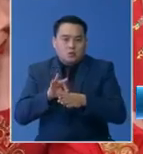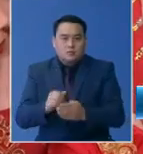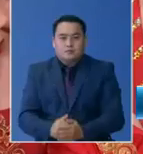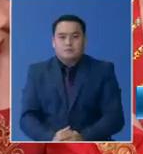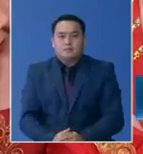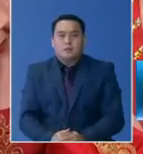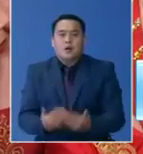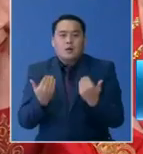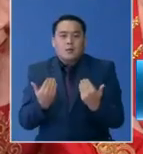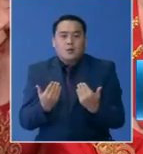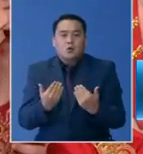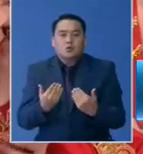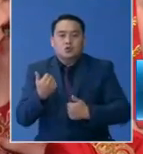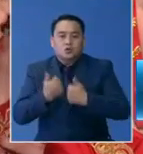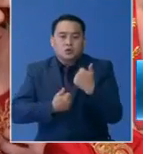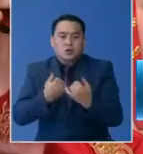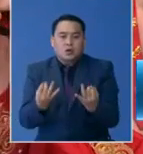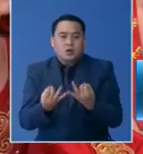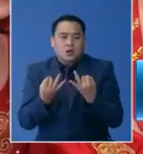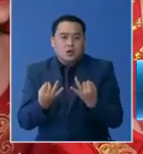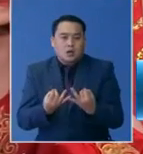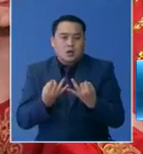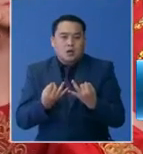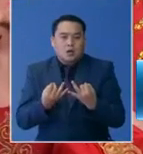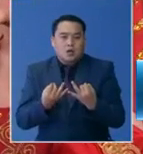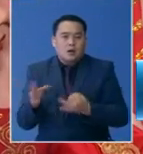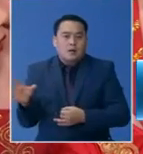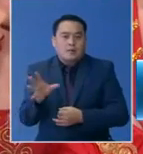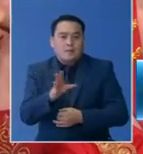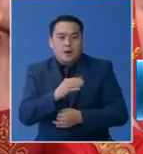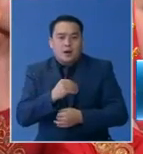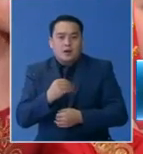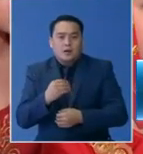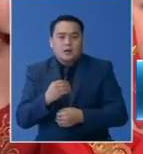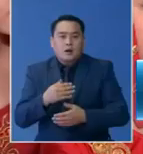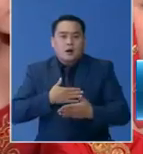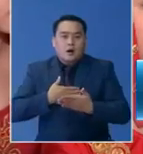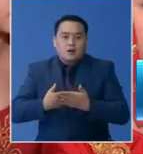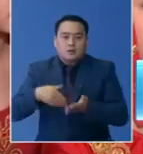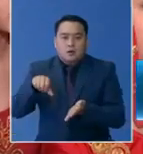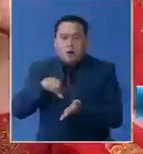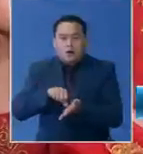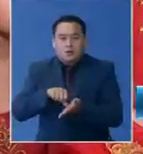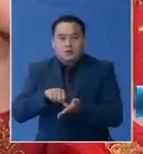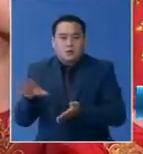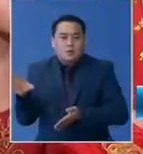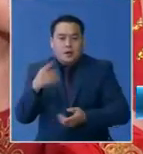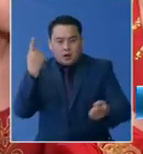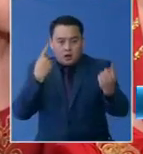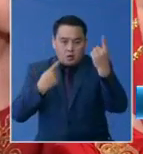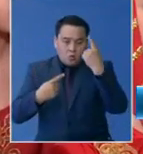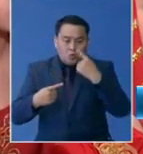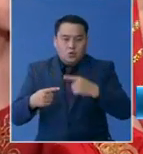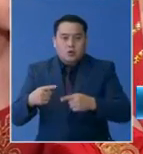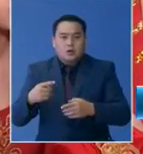жетісу жұлдыздары байқауы өте тартысты өтуде. Барлық бала белсене қатысуда. Барлығы өнерлі және